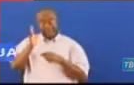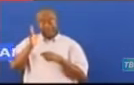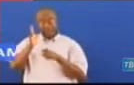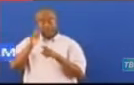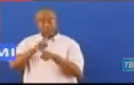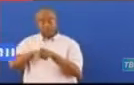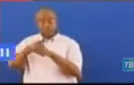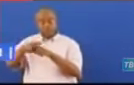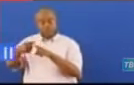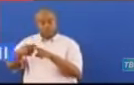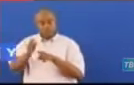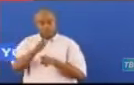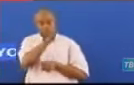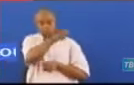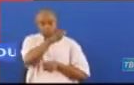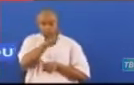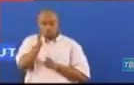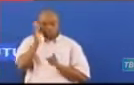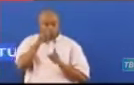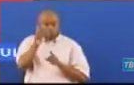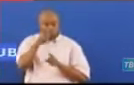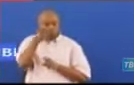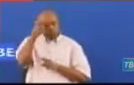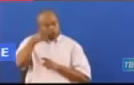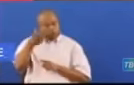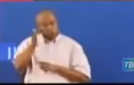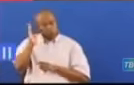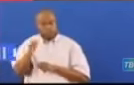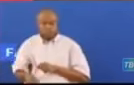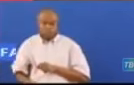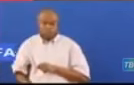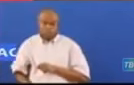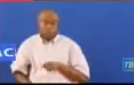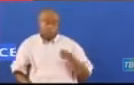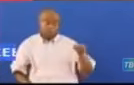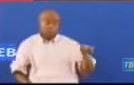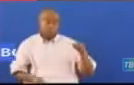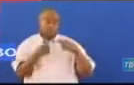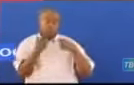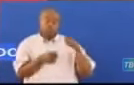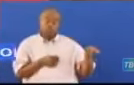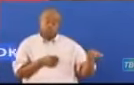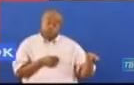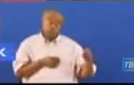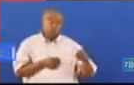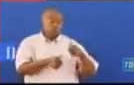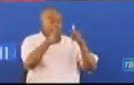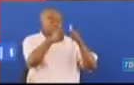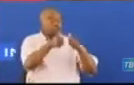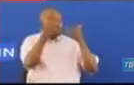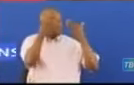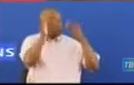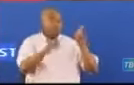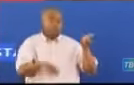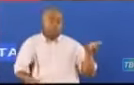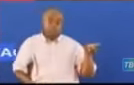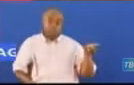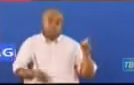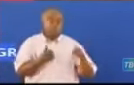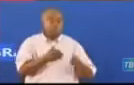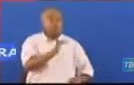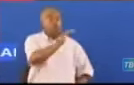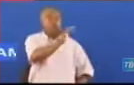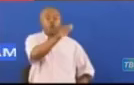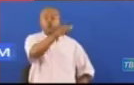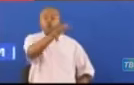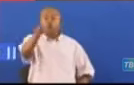wananchi, ili watu waache kuwa na imani na serikali. Kitendo cha Askofu Gwajima kujitokeza hadharani na kuwaambia